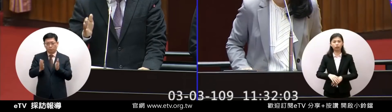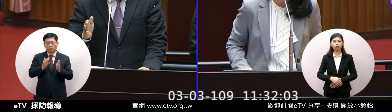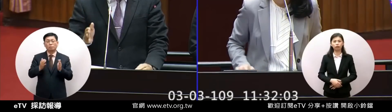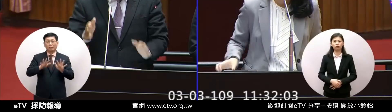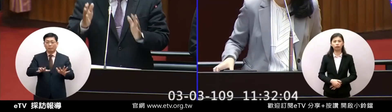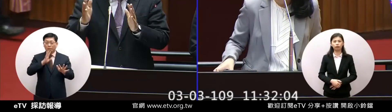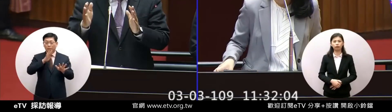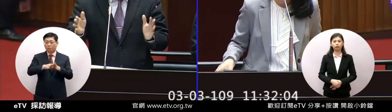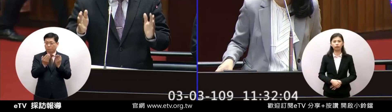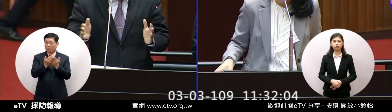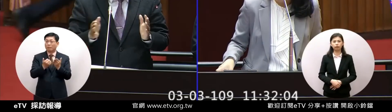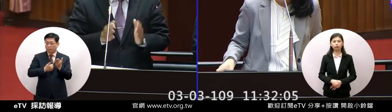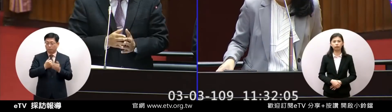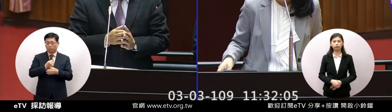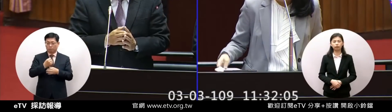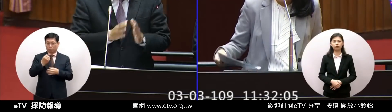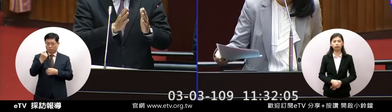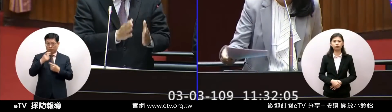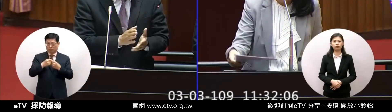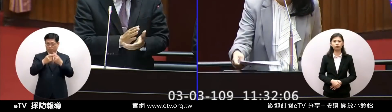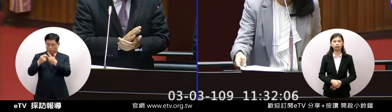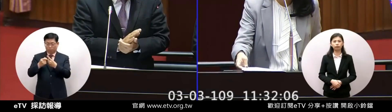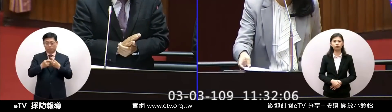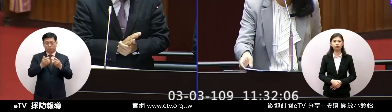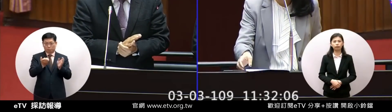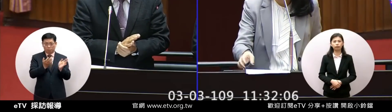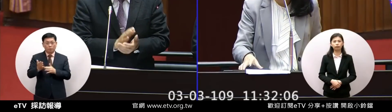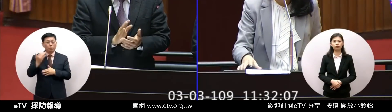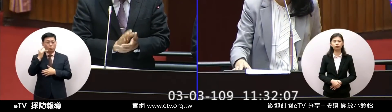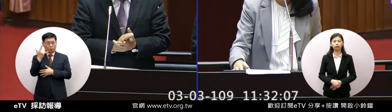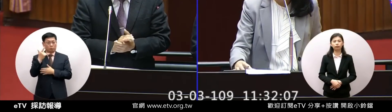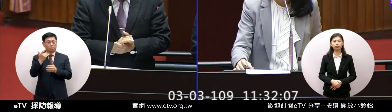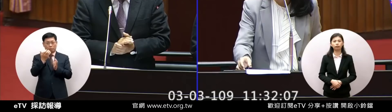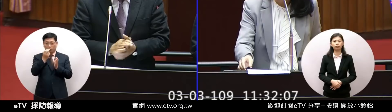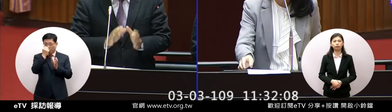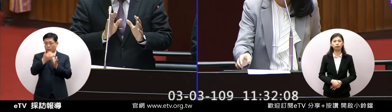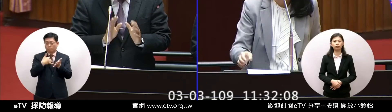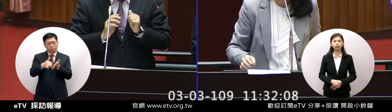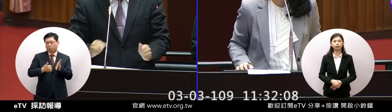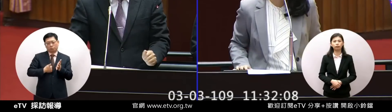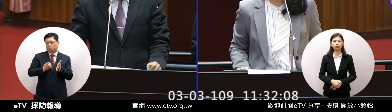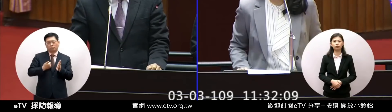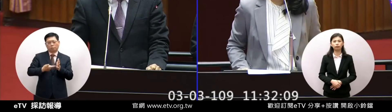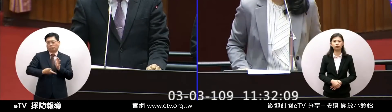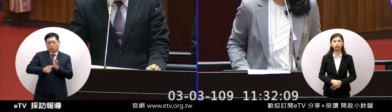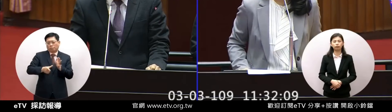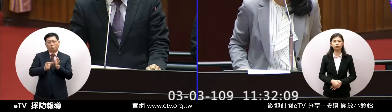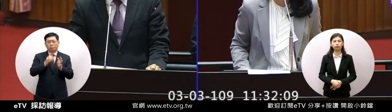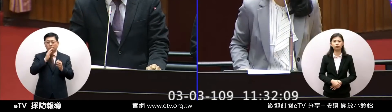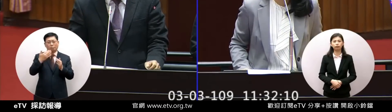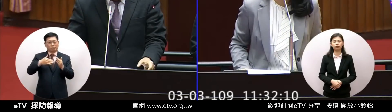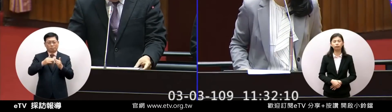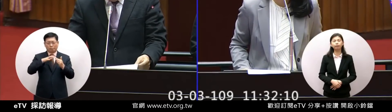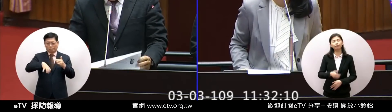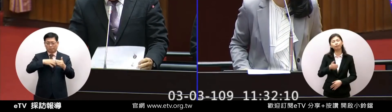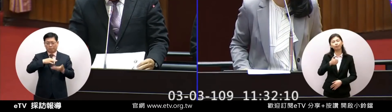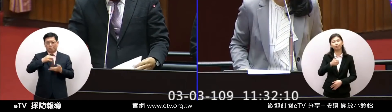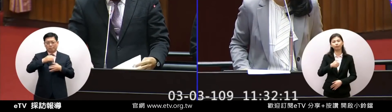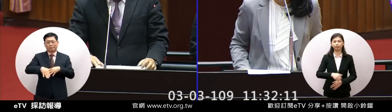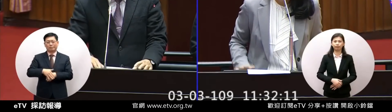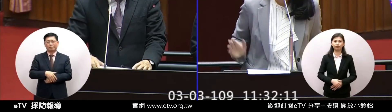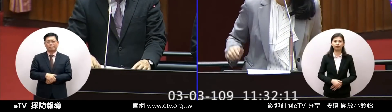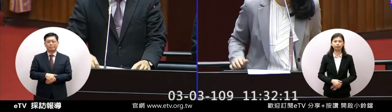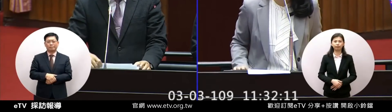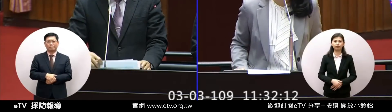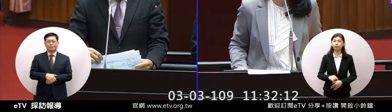否则这次开学啊两个阶段的准备，如果等到特别预算，恐怕时间上会让学校跟家长更担心。 是，谢谢部长，谢